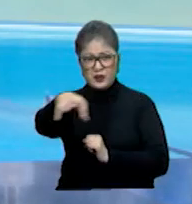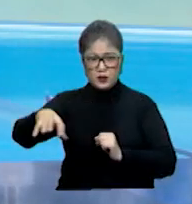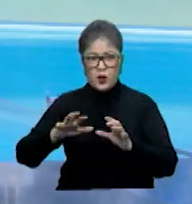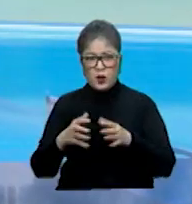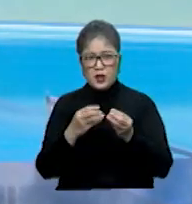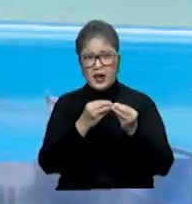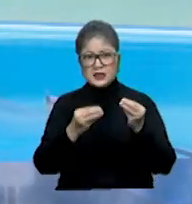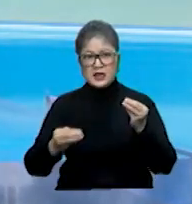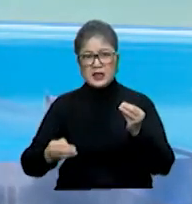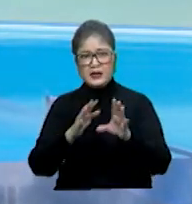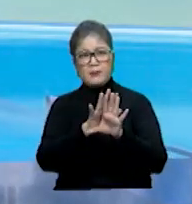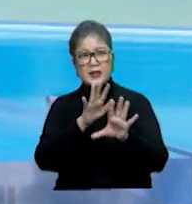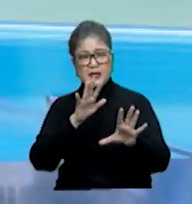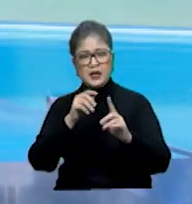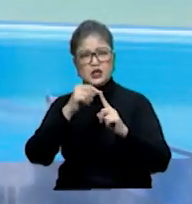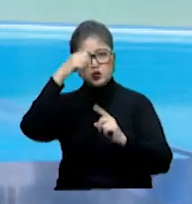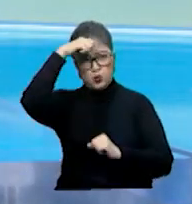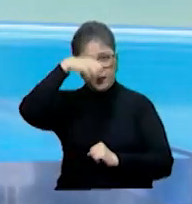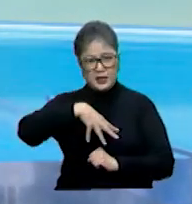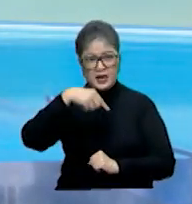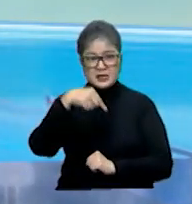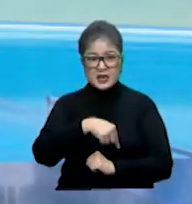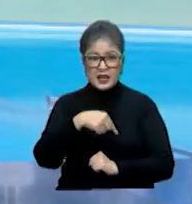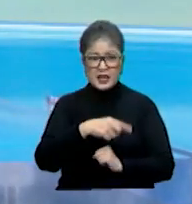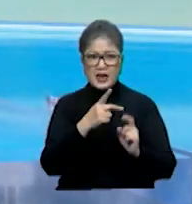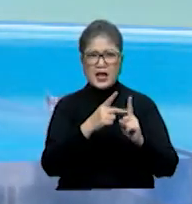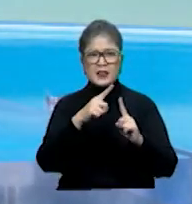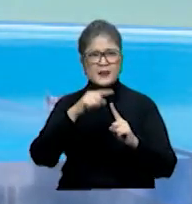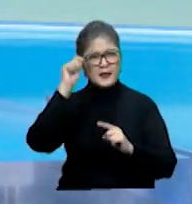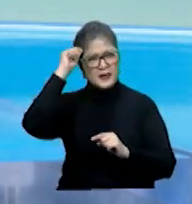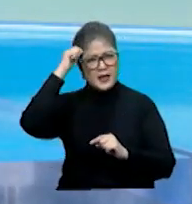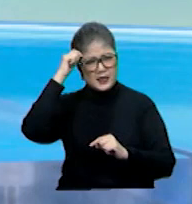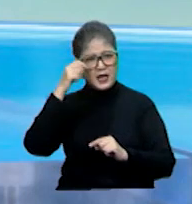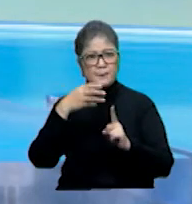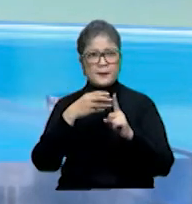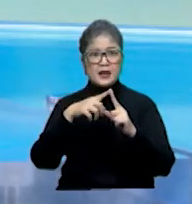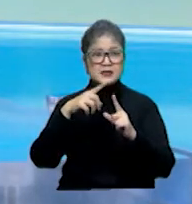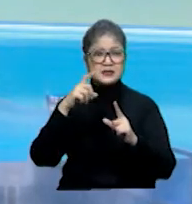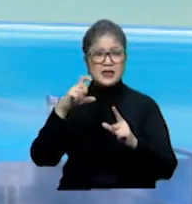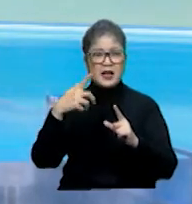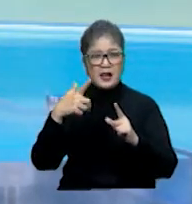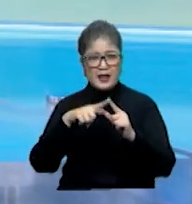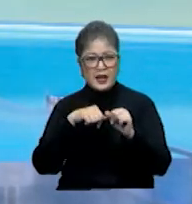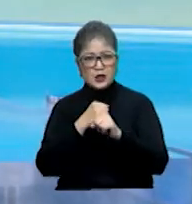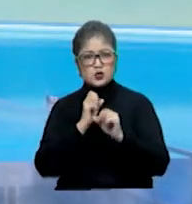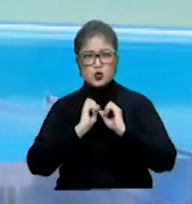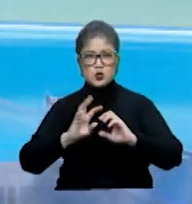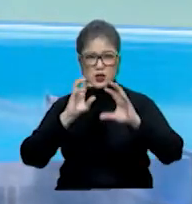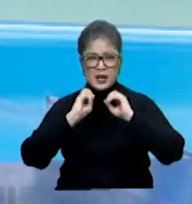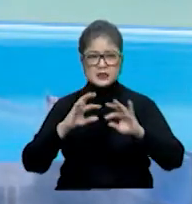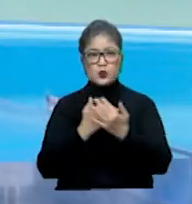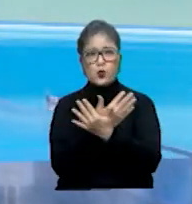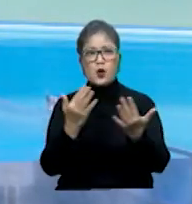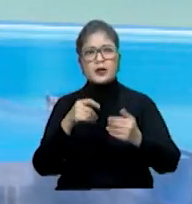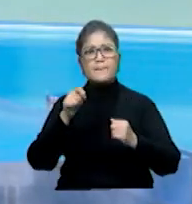Perindo Provinsi Sumatera Selatan. HT mengingatkan para bacaleg untuk turun bersosialisasi dengan masyarakat serta menggunakan strategi